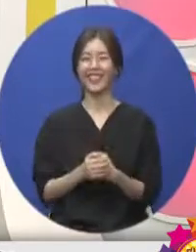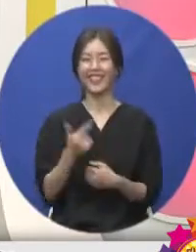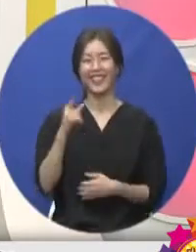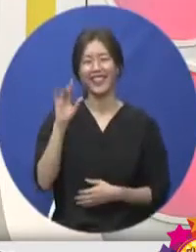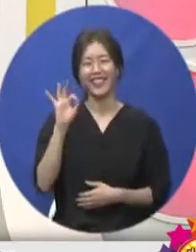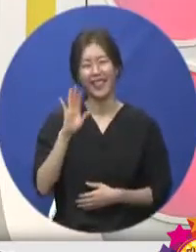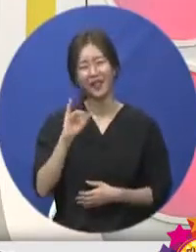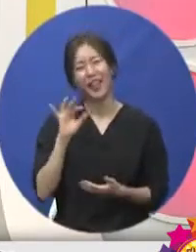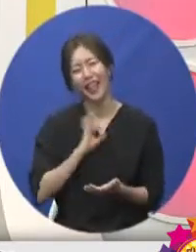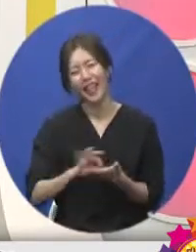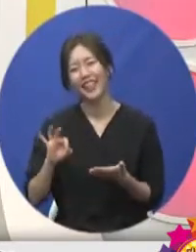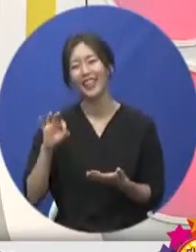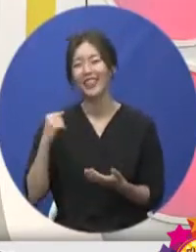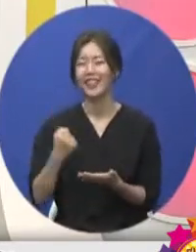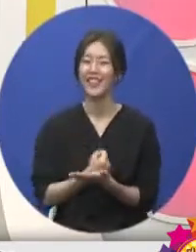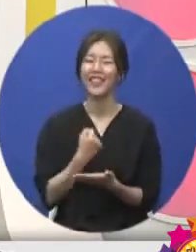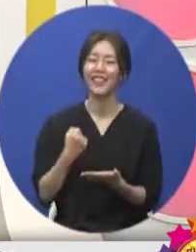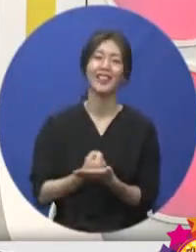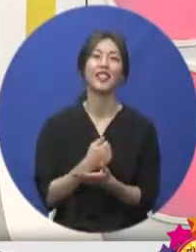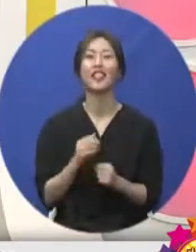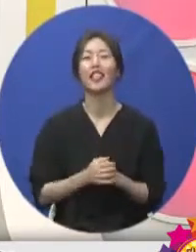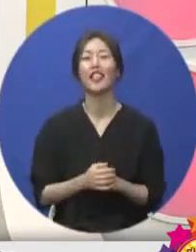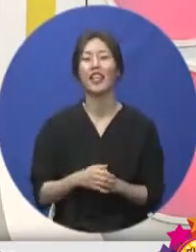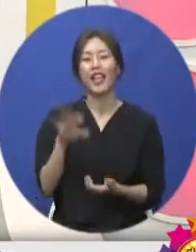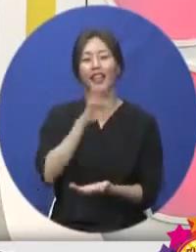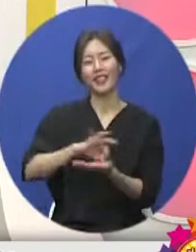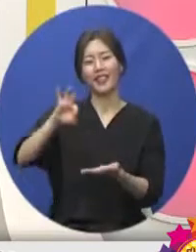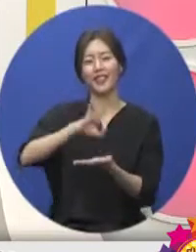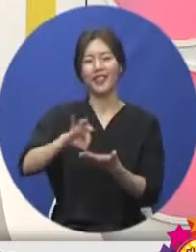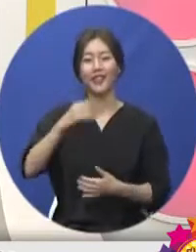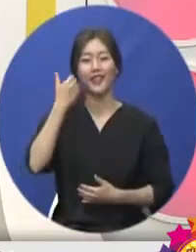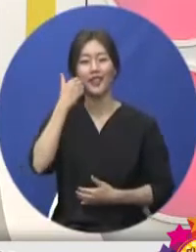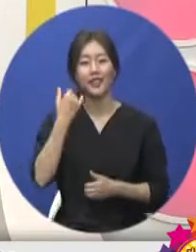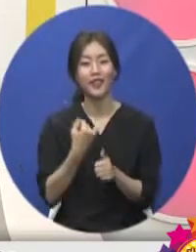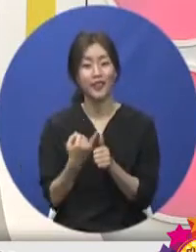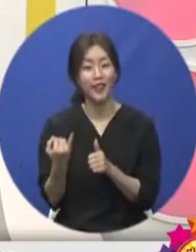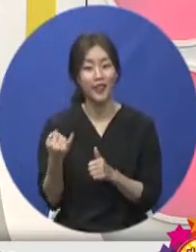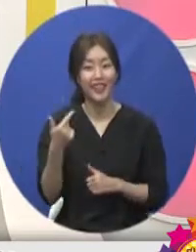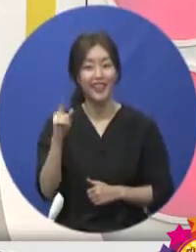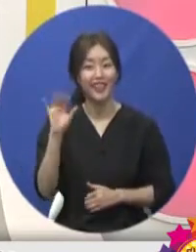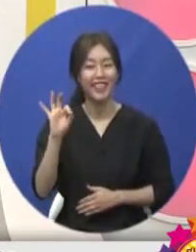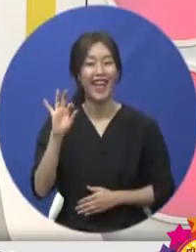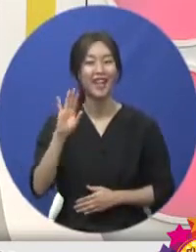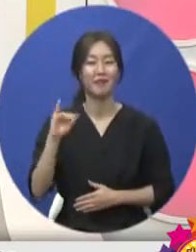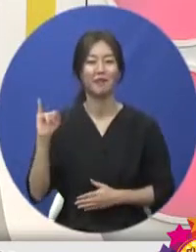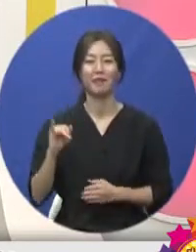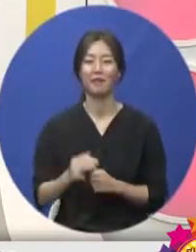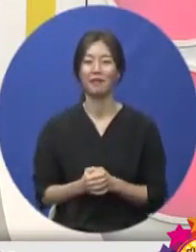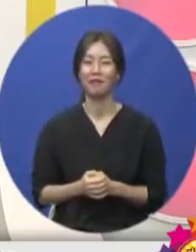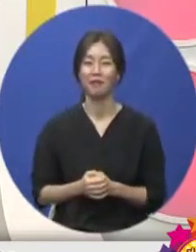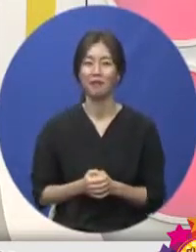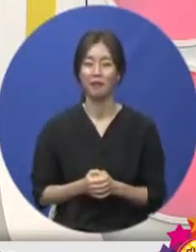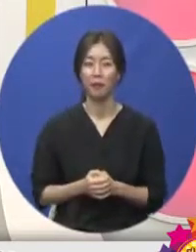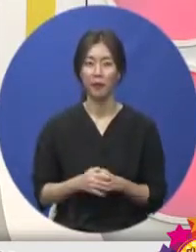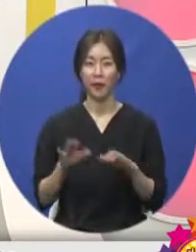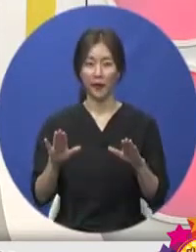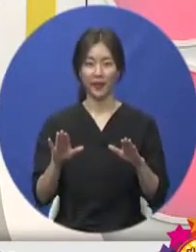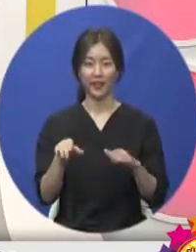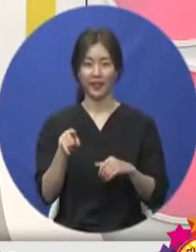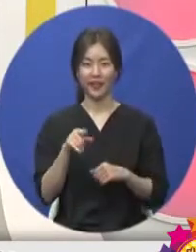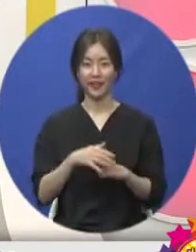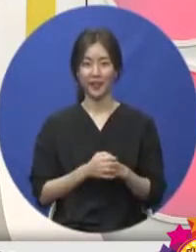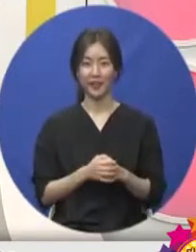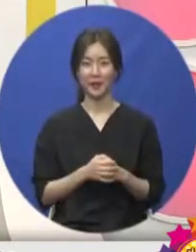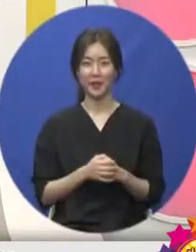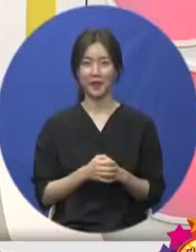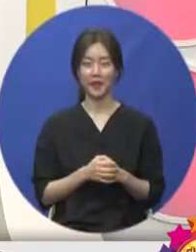다음 그 낭비 같이. 아, 그 낭비 뭔데요, 뭔데요? 그래 같이. 사치스러웠던 왕비는. 아사 낭비. 낭비. 아. 그러면 이제 이건 모를 거야. 어떤